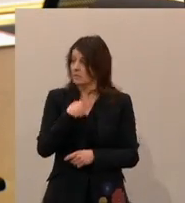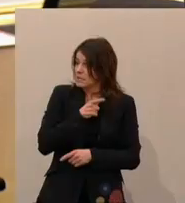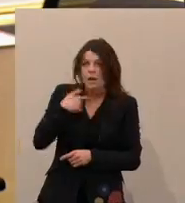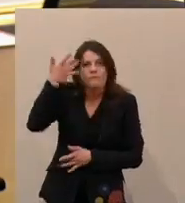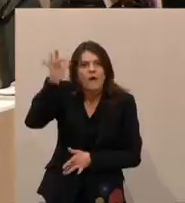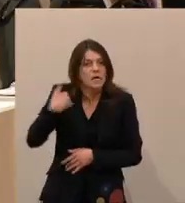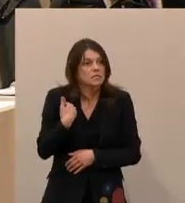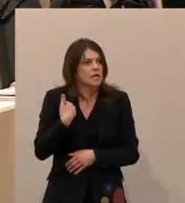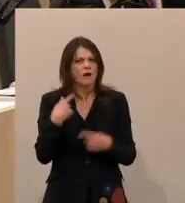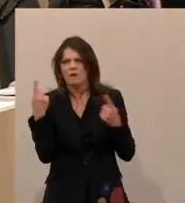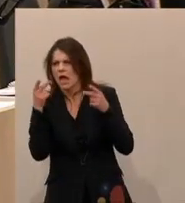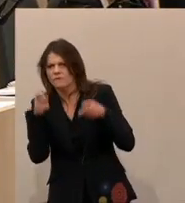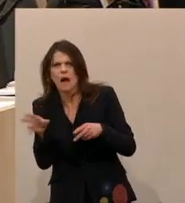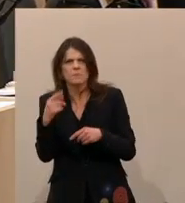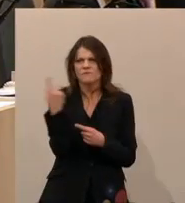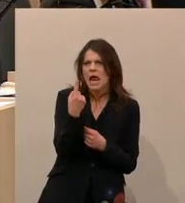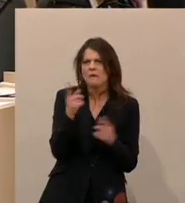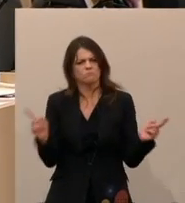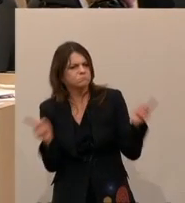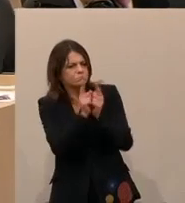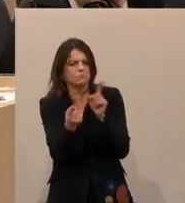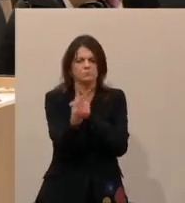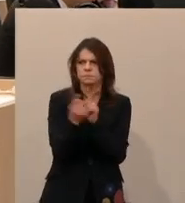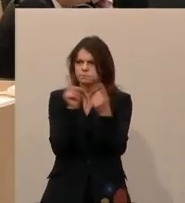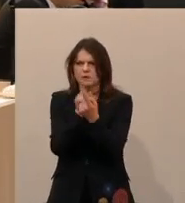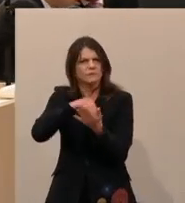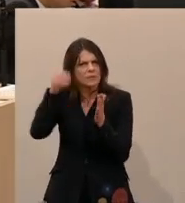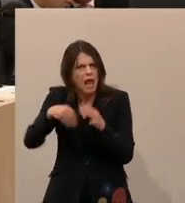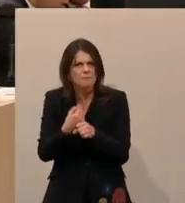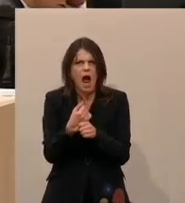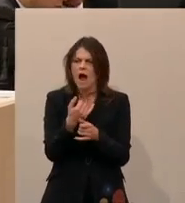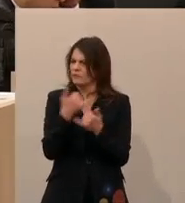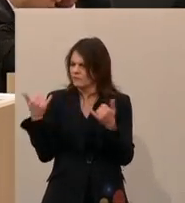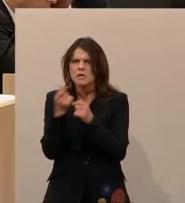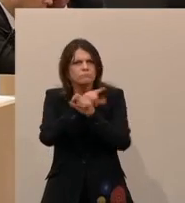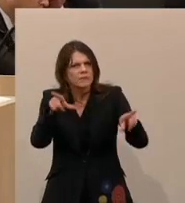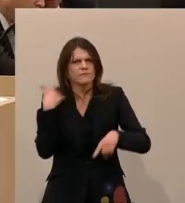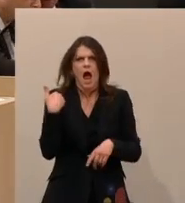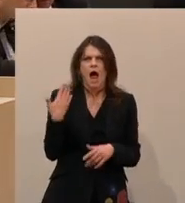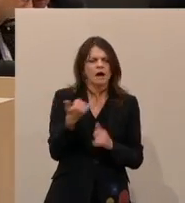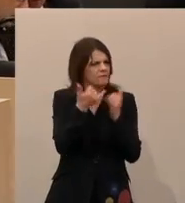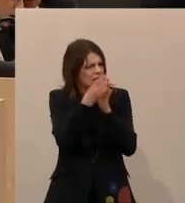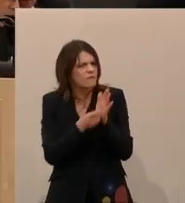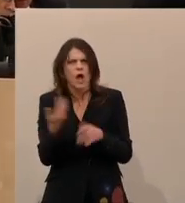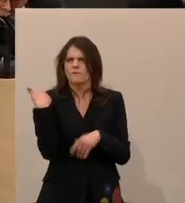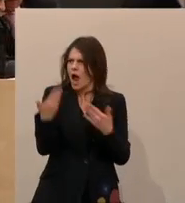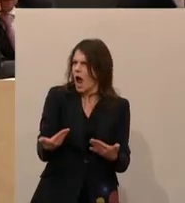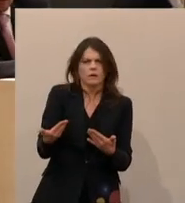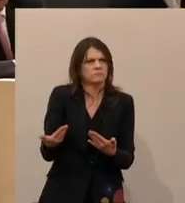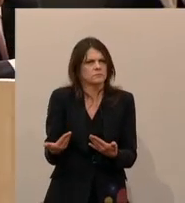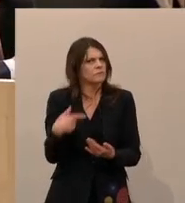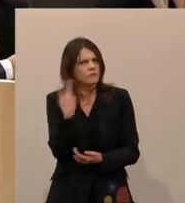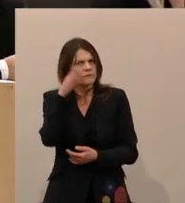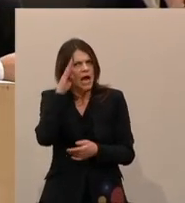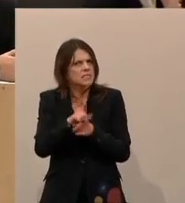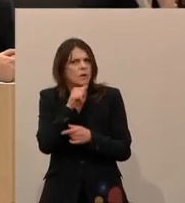ja nicht, wer wann mit wem welche Verträge abgeschlossen hat, wie das ausgeschrieben wurde, wie da die Definitionen laufen. Wir wissen